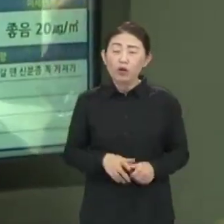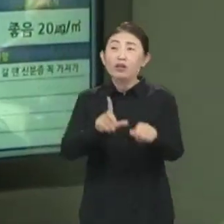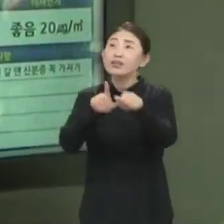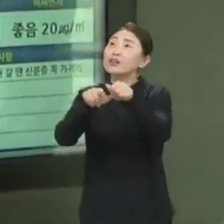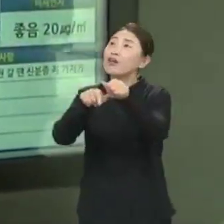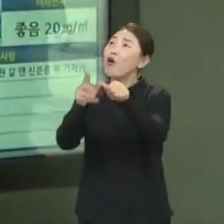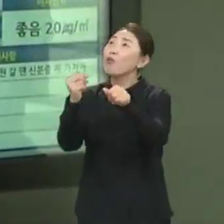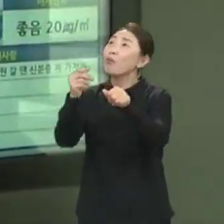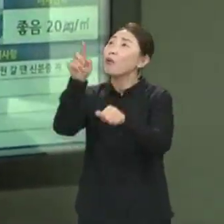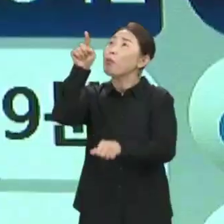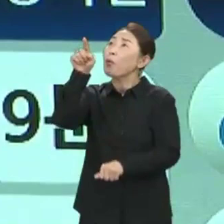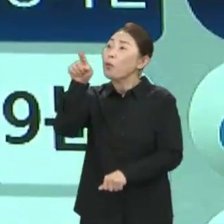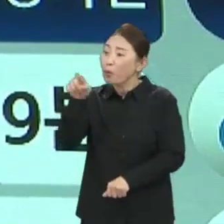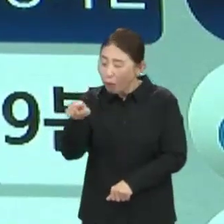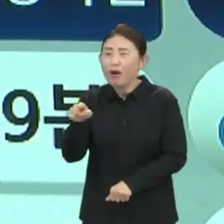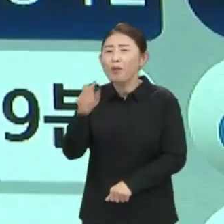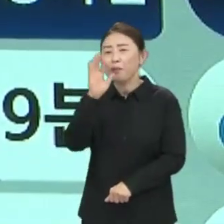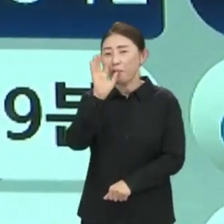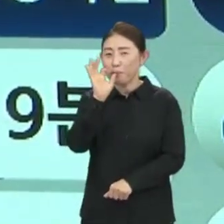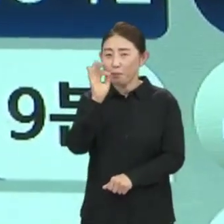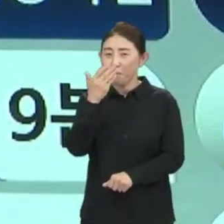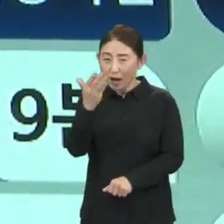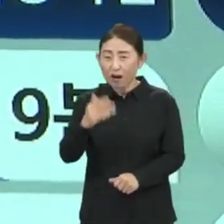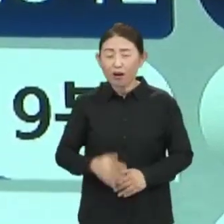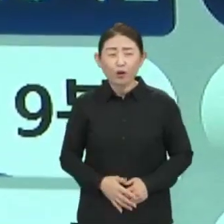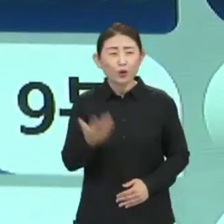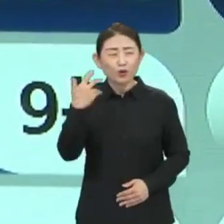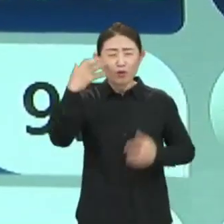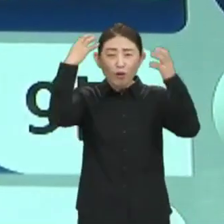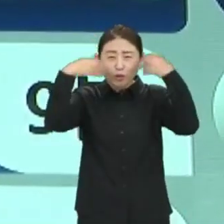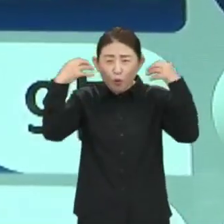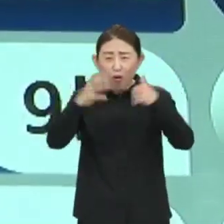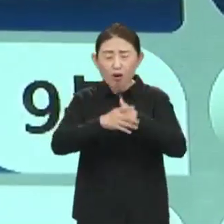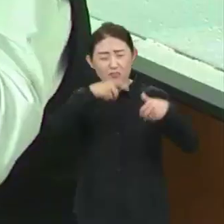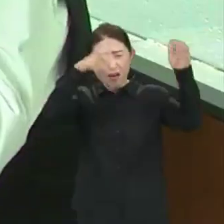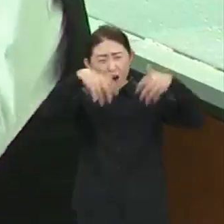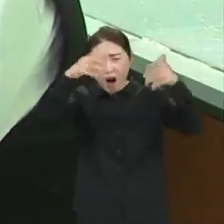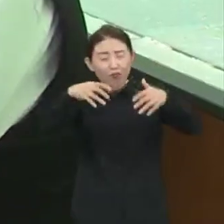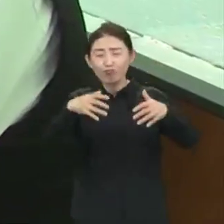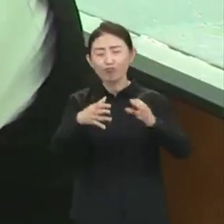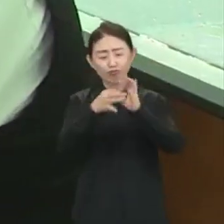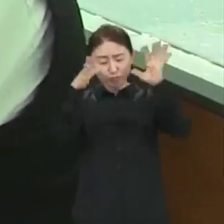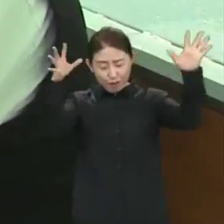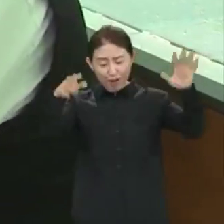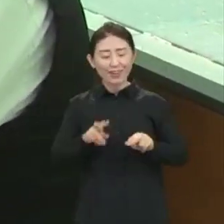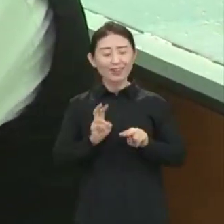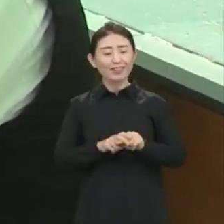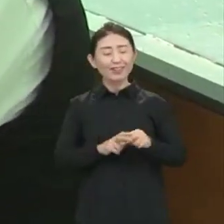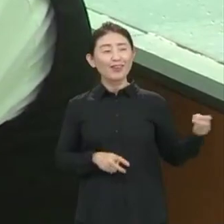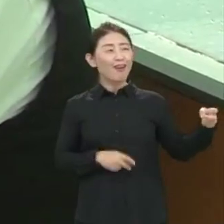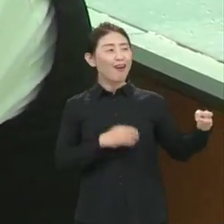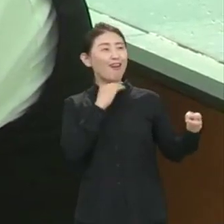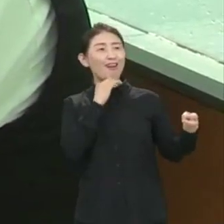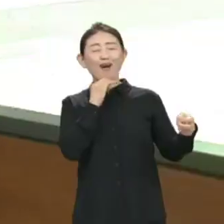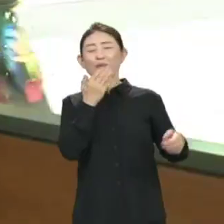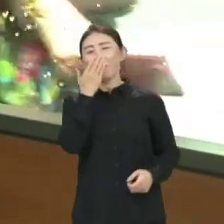스크린도 설치됐습니다. 요즘처럼 무더위가 기승을 부리거나 폭우가 쏟아져도 쾌적하게 버스를 기다릴 수